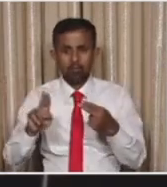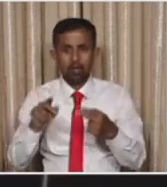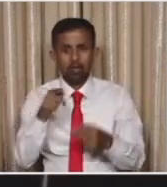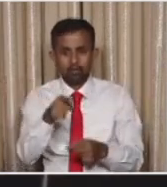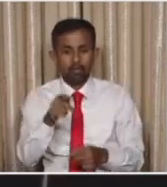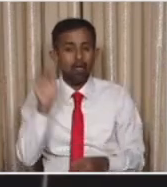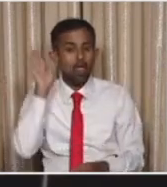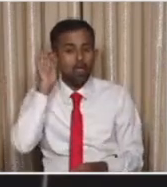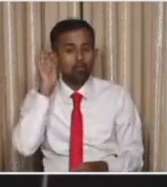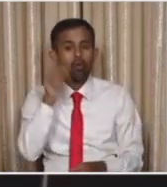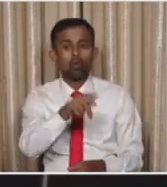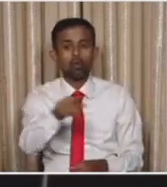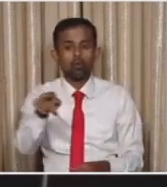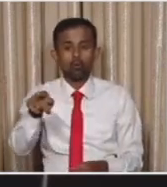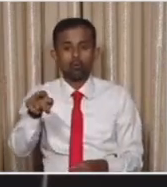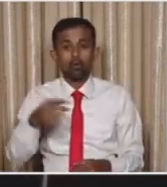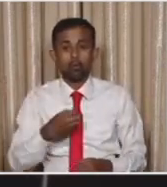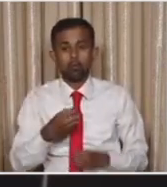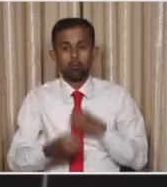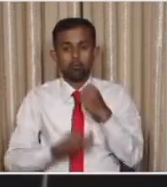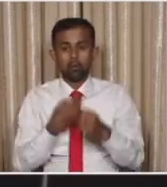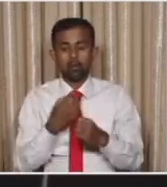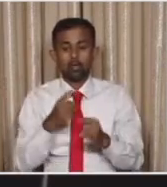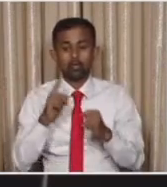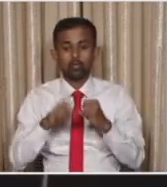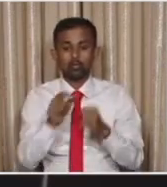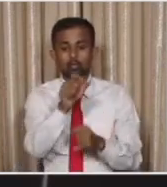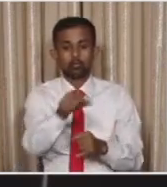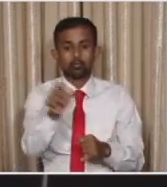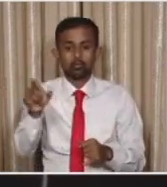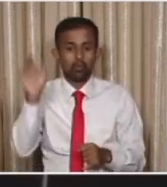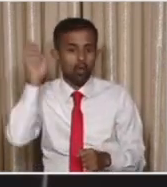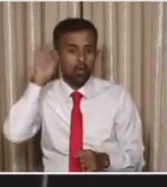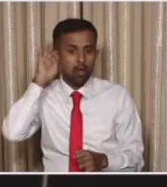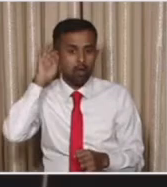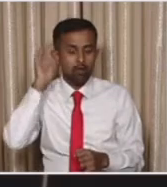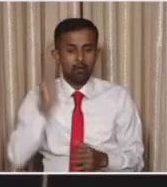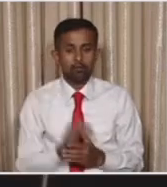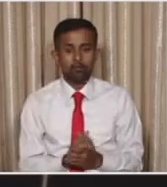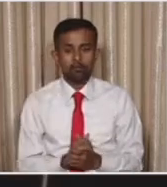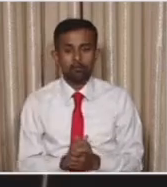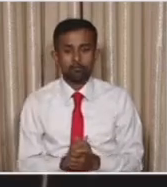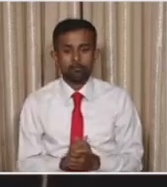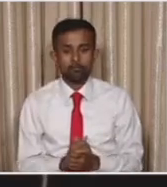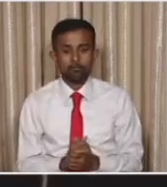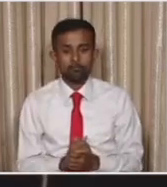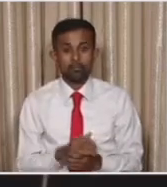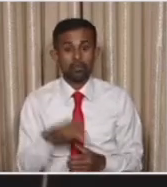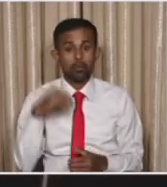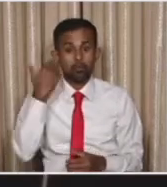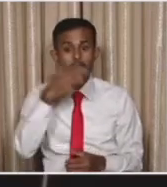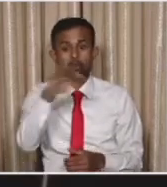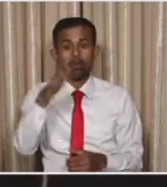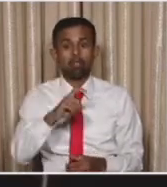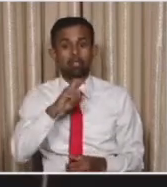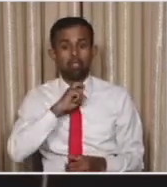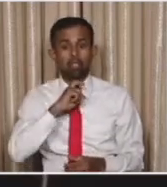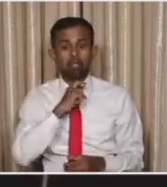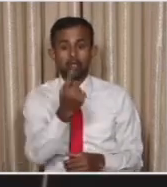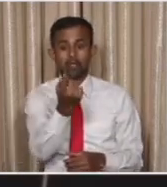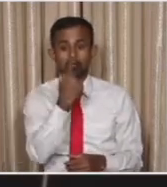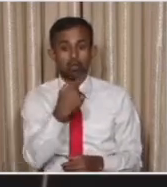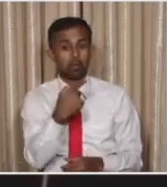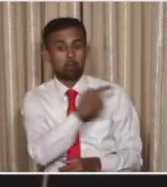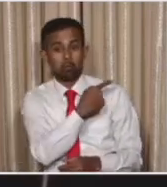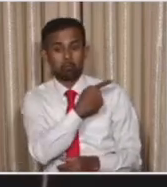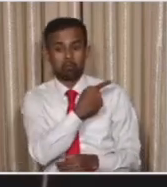ඇහුවේ? කේන්තියෙන් ඉන්න යුදෙව් ජනයාගෙන් අහනවා, ගැලරියෙන් අහන්නේ. ගැලරියේ ඉන්න අය කෑ ගහලා කියනවා